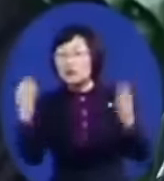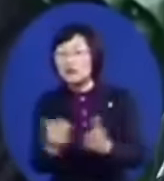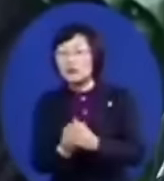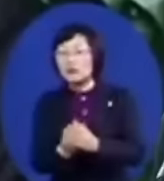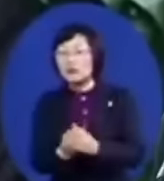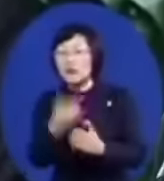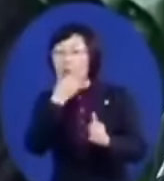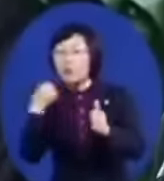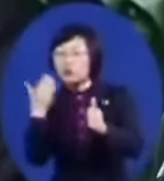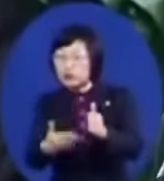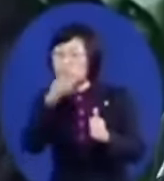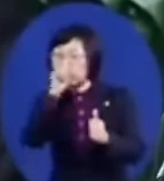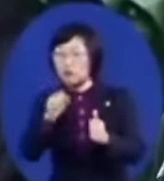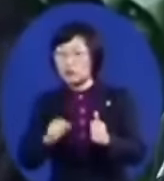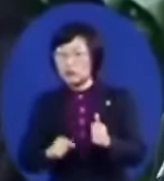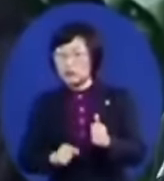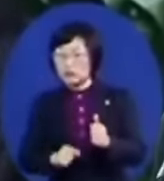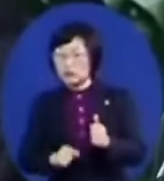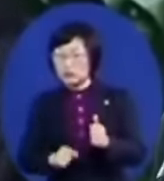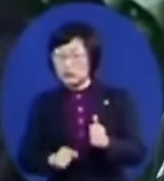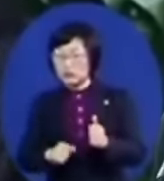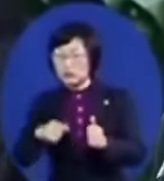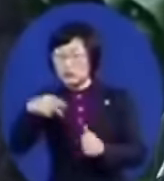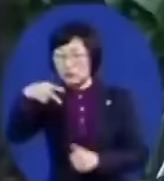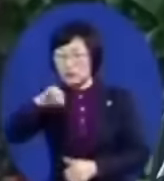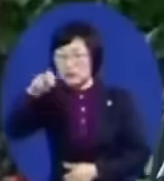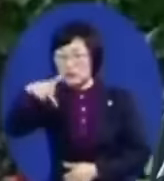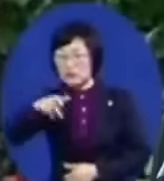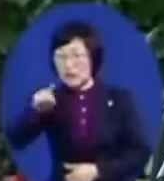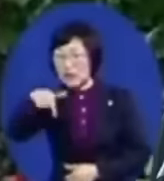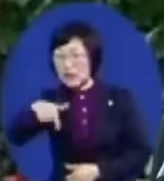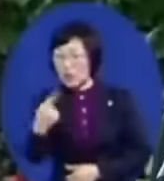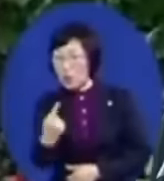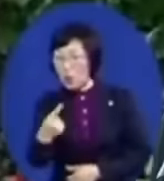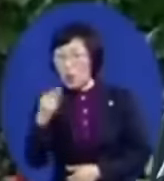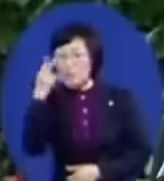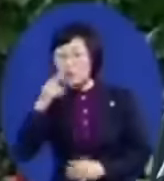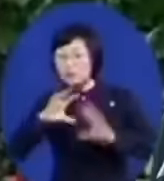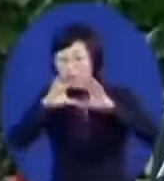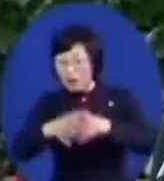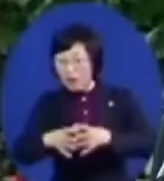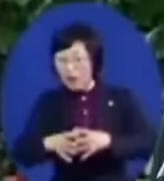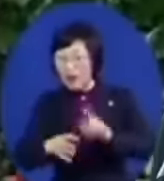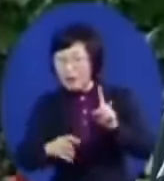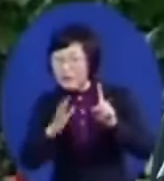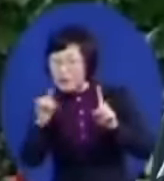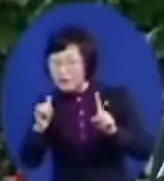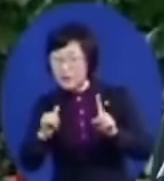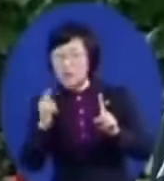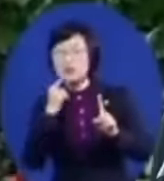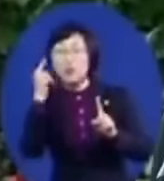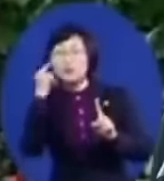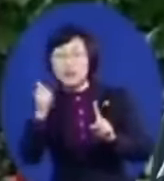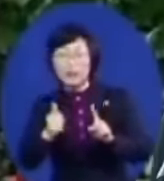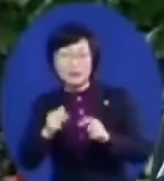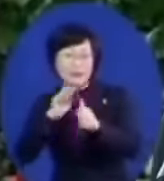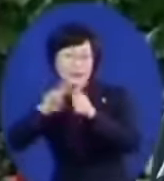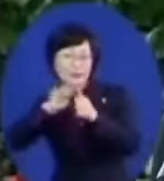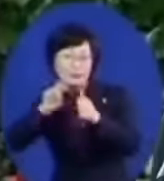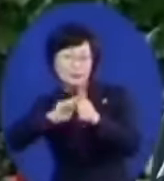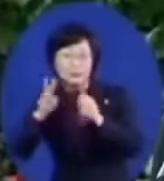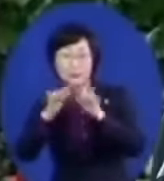복을 주셔야지요. 미국 시카고의 한 빈민가에서 목사와 이발사가 함께 길을 걸어가고